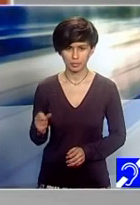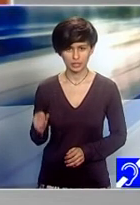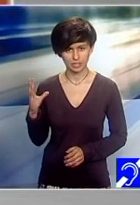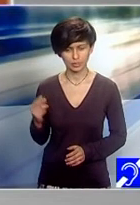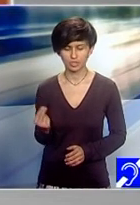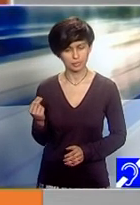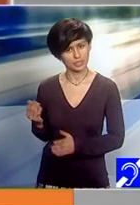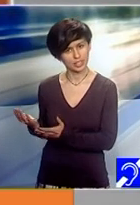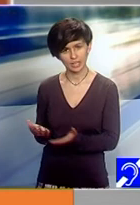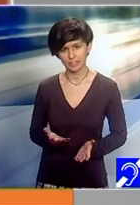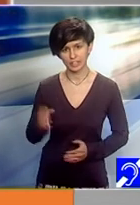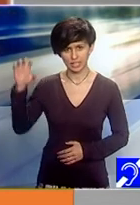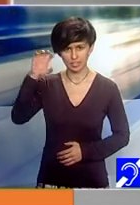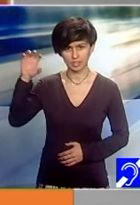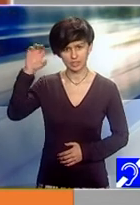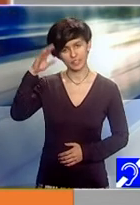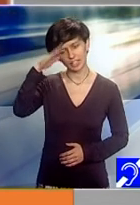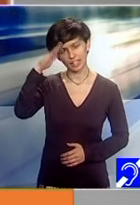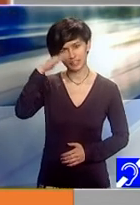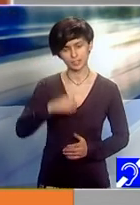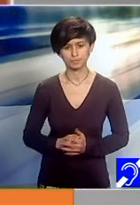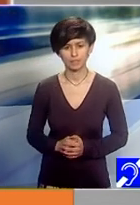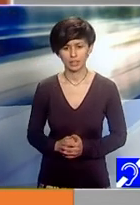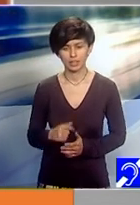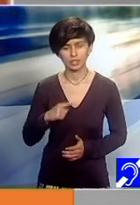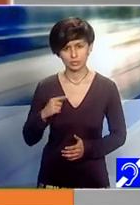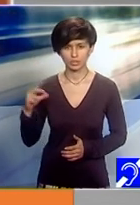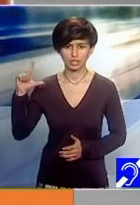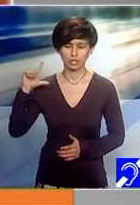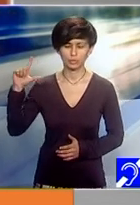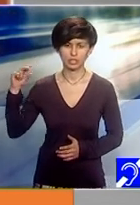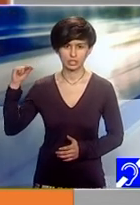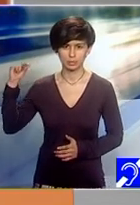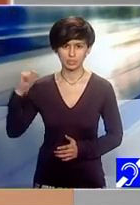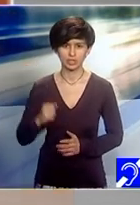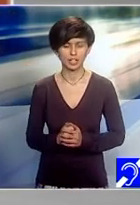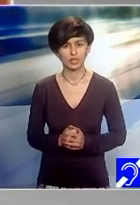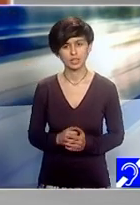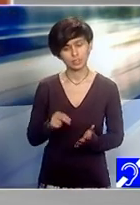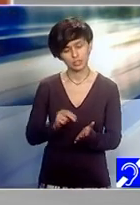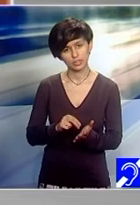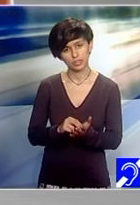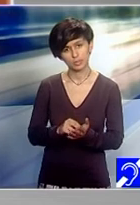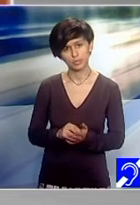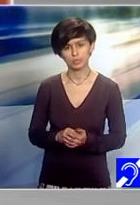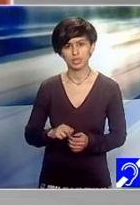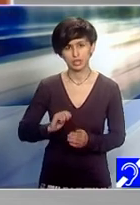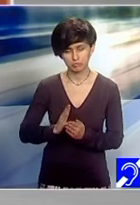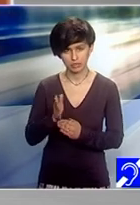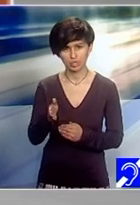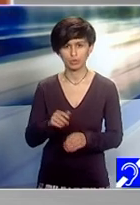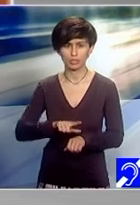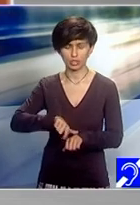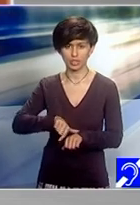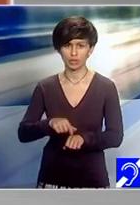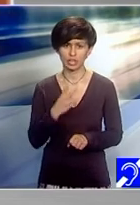Bună ziua și bine v-am regăsit la Transilvania la zi. Sunt Luminița Purdea-Cotuțiu și vă propun ca în următoarele 55 de minute să ne